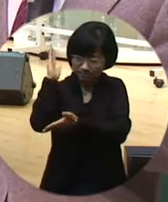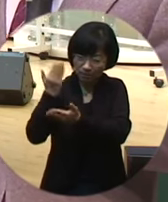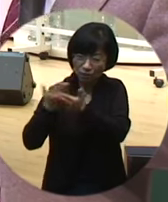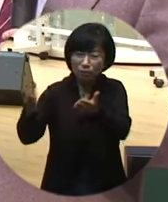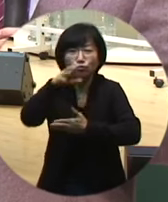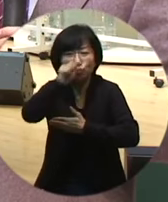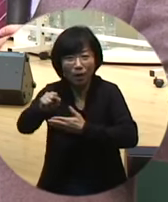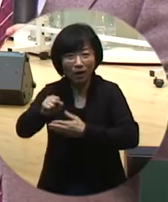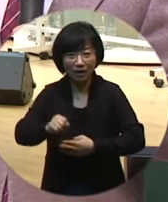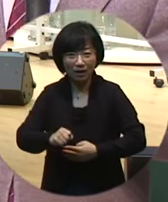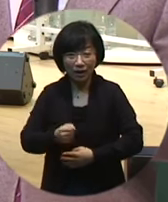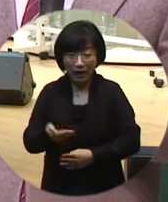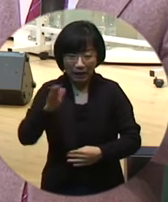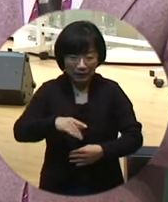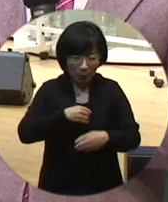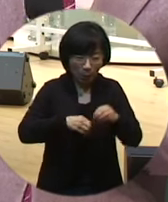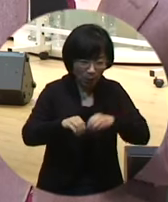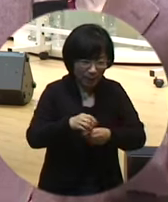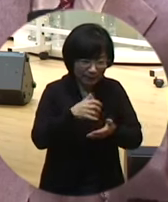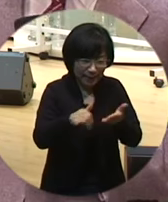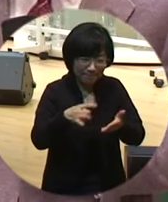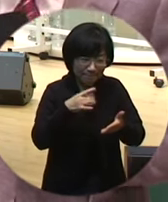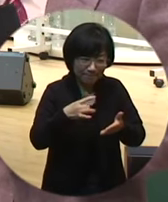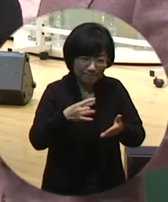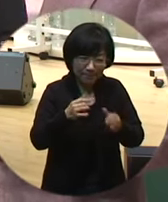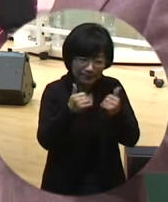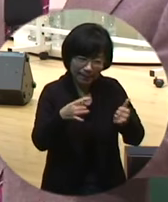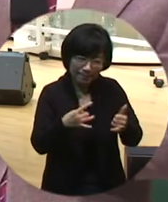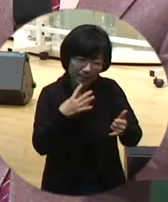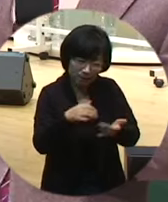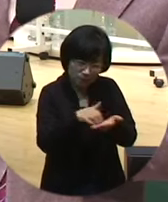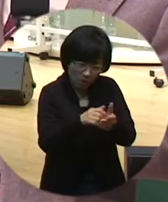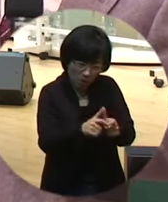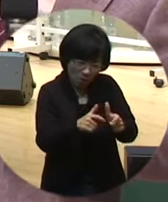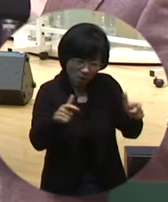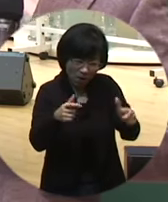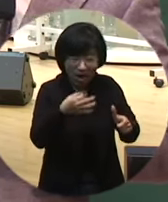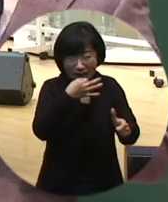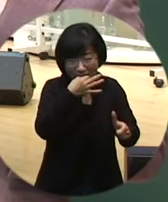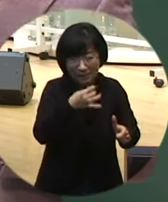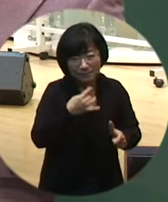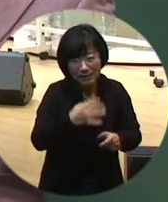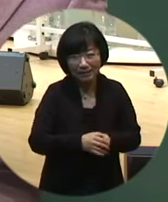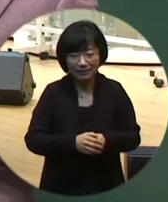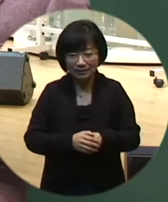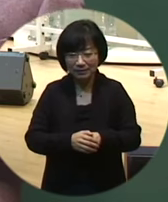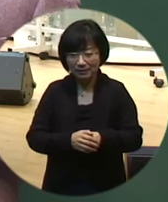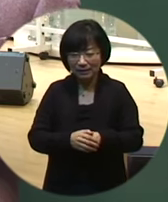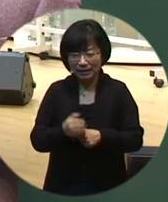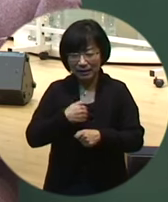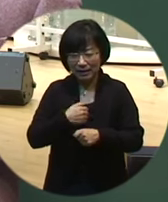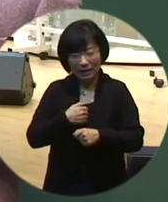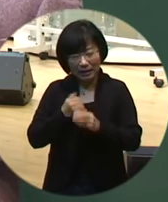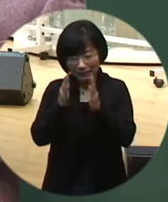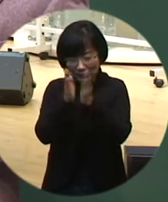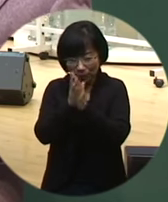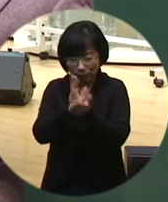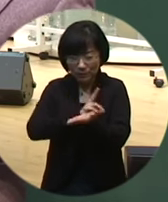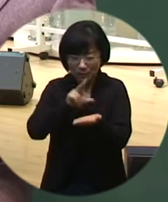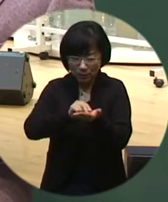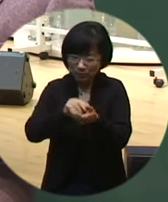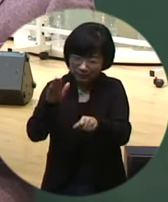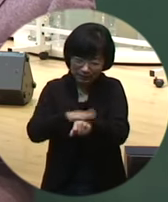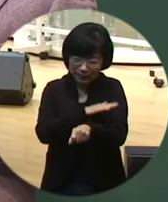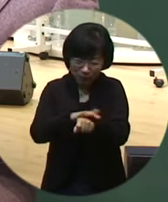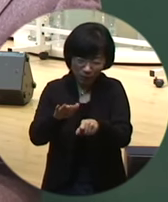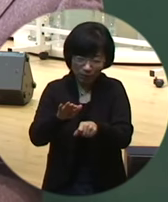and give glory unto God and evangelize. And yet my goal was to bring people to the church. 그러니까 기도 제목을 잘못 잡았다 할 정도가 아니고 완전 타락했어요. It